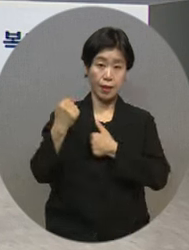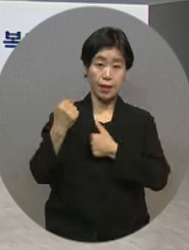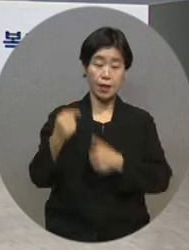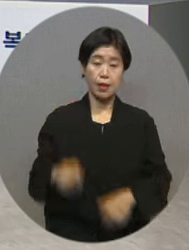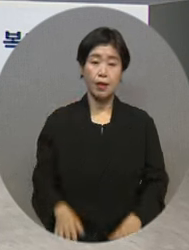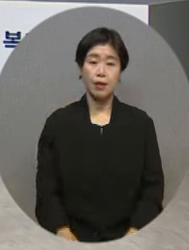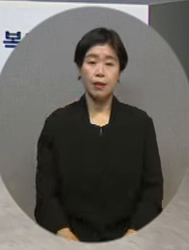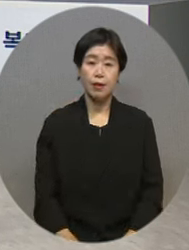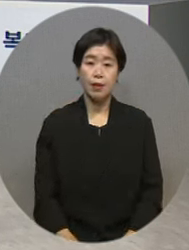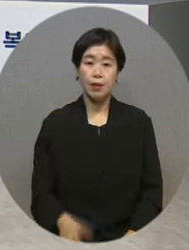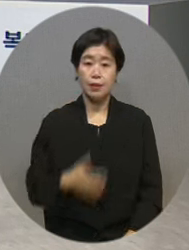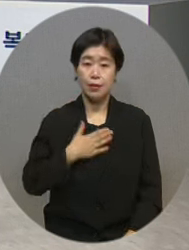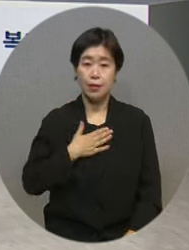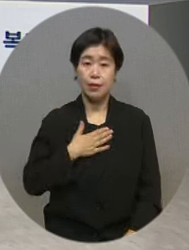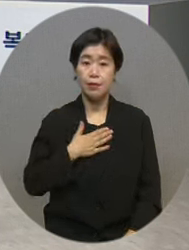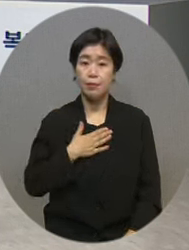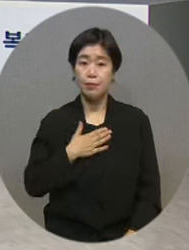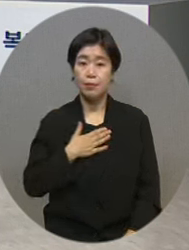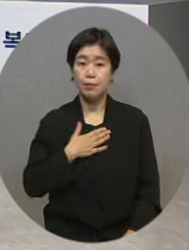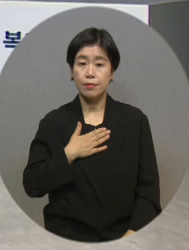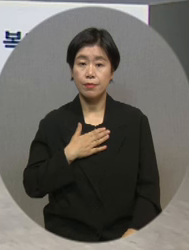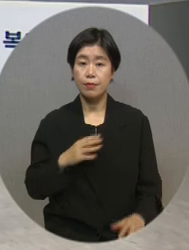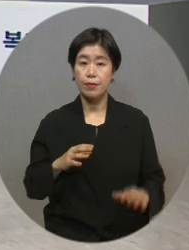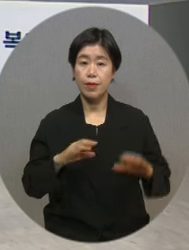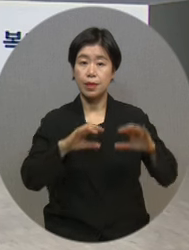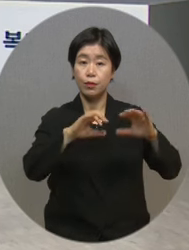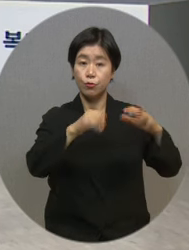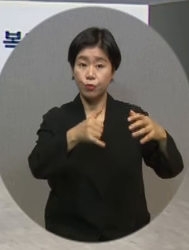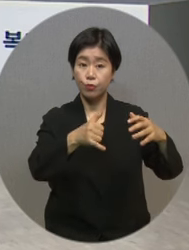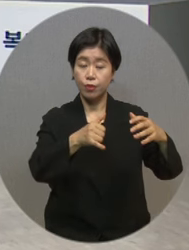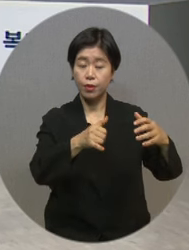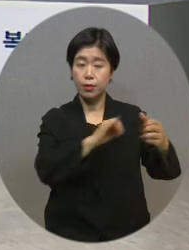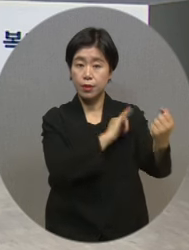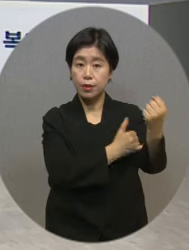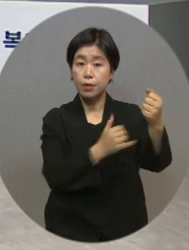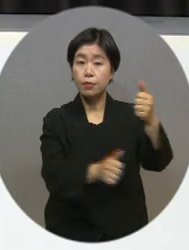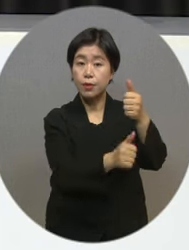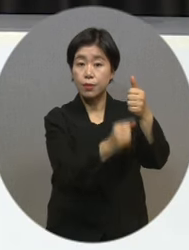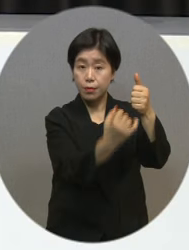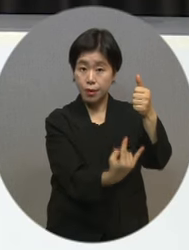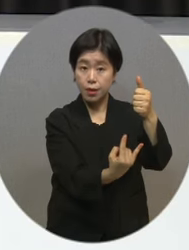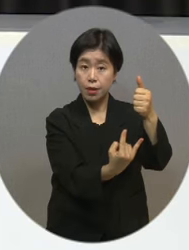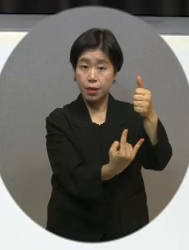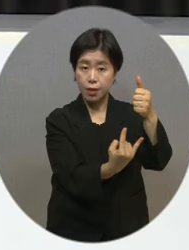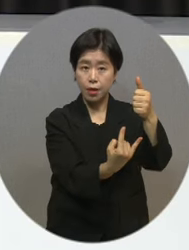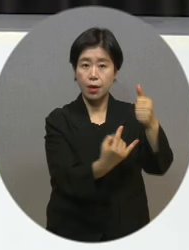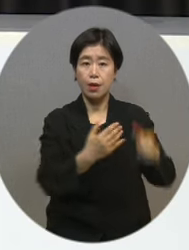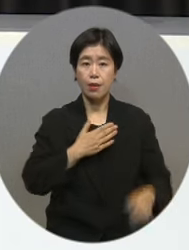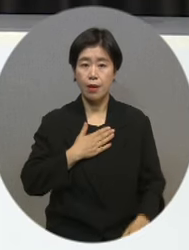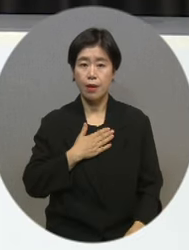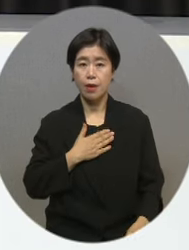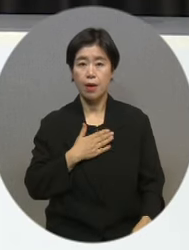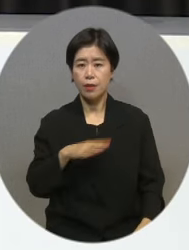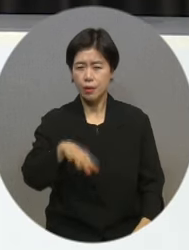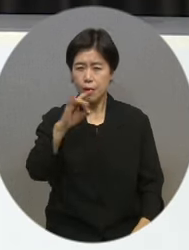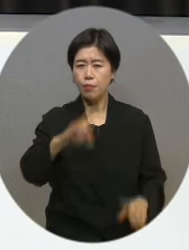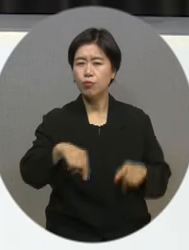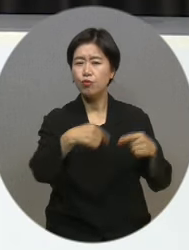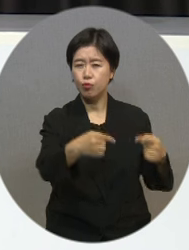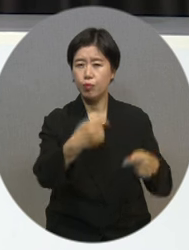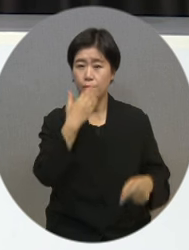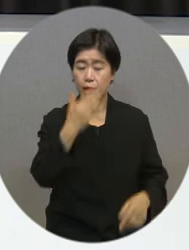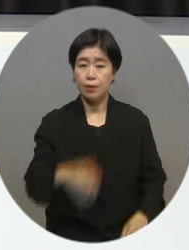국가인권위원회 시각장애인으로는 이제 비상임위원으로 처음 들어가게 됐는데요. 네. 이제 사실 국가인권위원회는